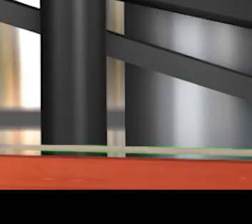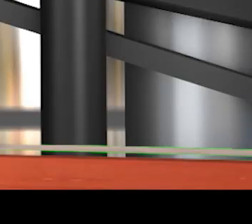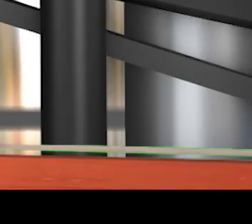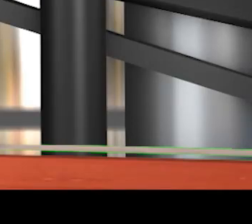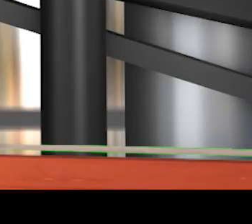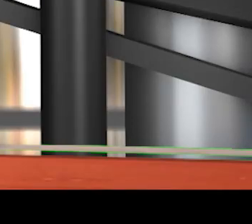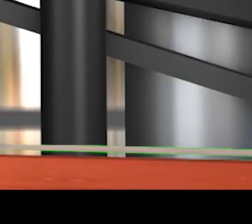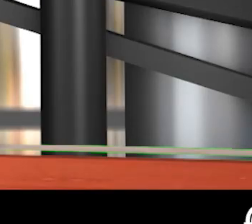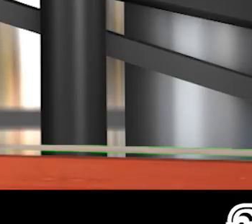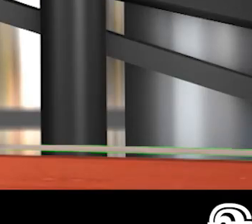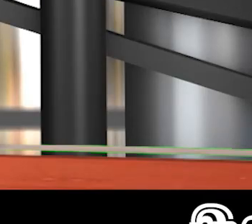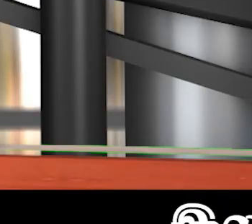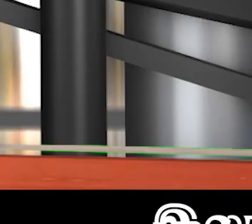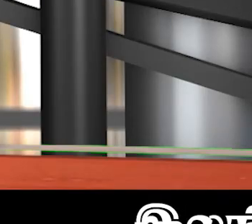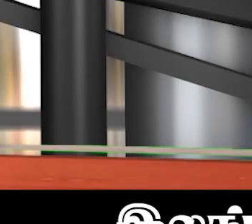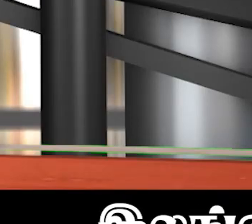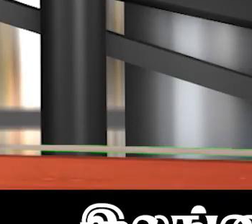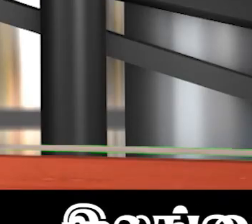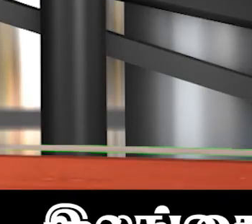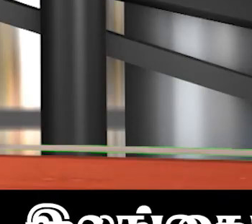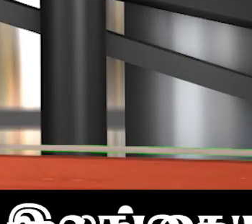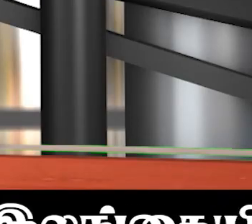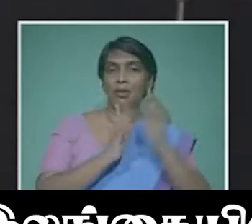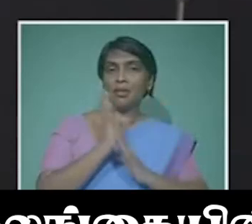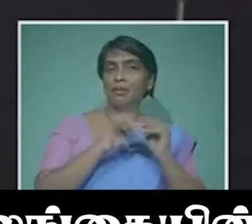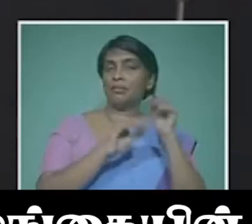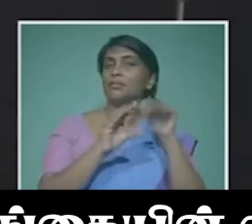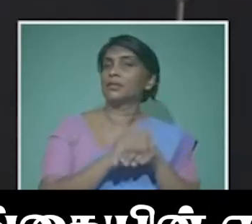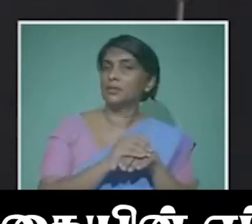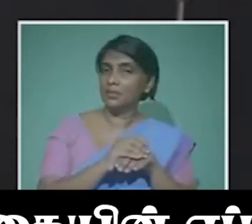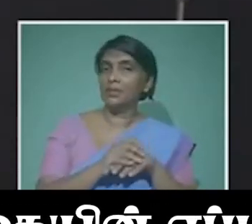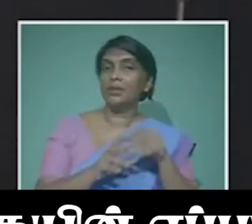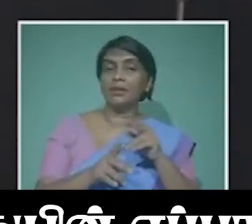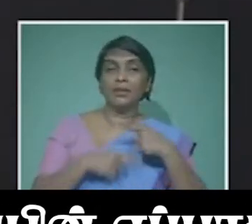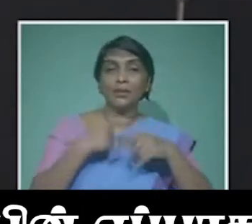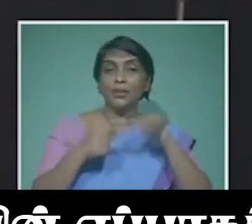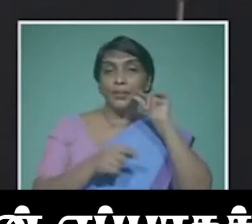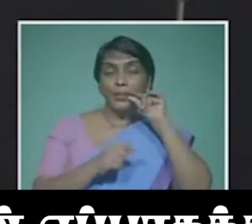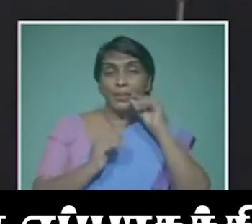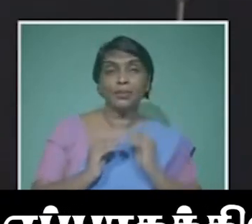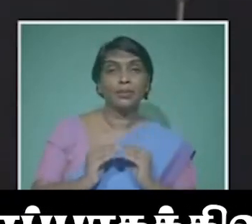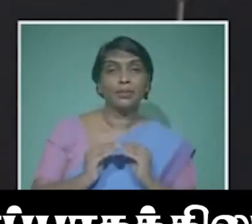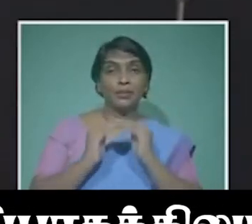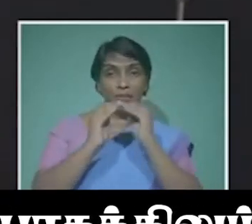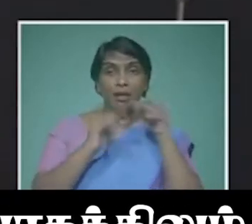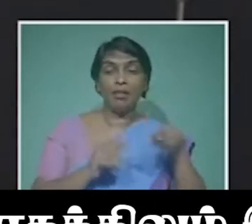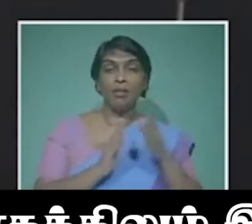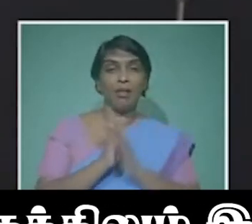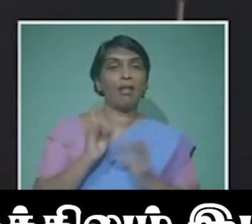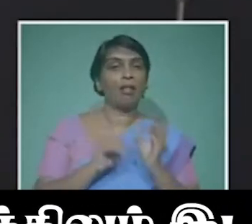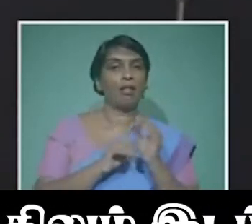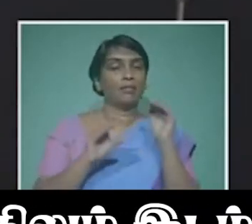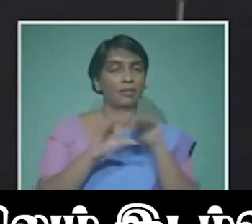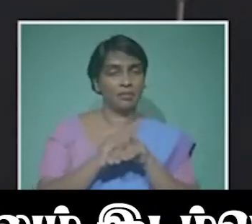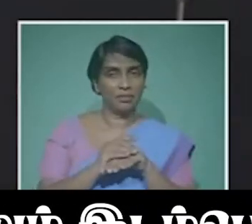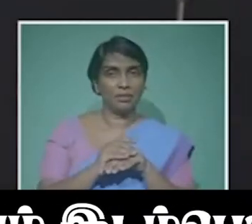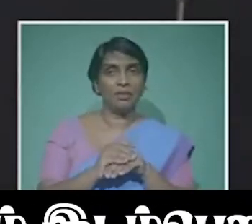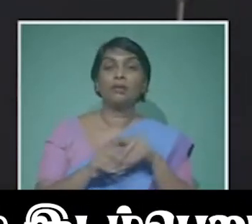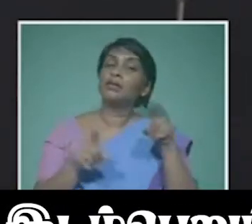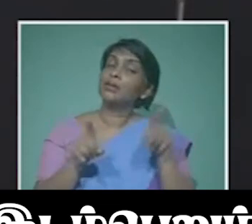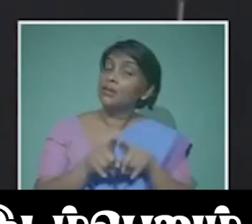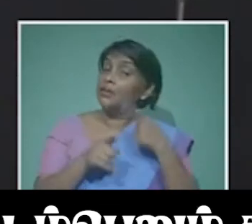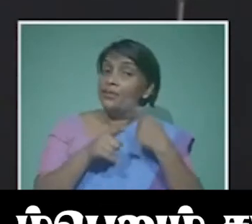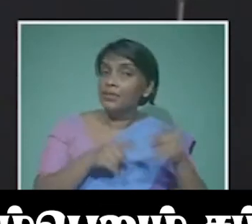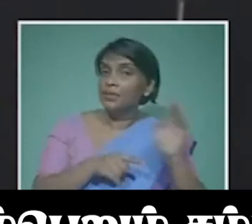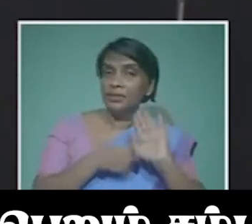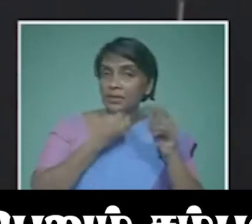தெரிவித்தார். இன்றைய சபை அமர்வில் உரையாற்றிய அவர், ரணில் வேறு ஒருவரின் சொல்லுக்கு ஆடுபவர், அவருக்கு கீழ் உள்ள அமைச்சர்கள் இன்னும் சிலரின் சொல்லுக்கு